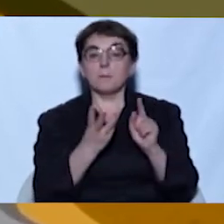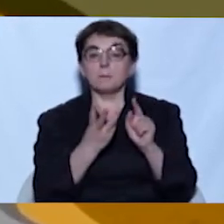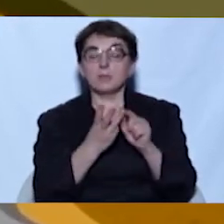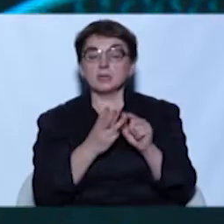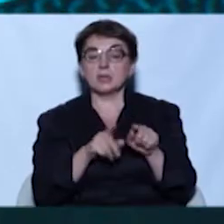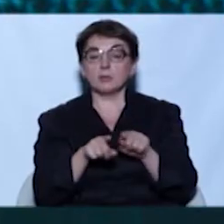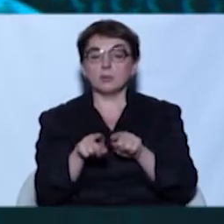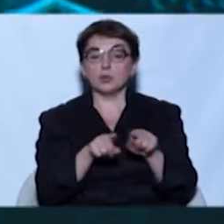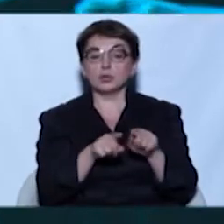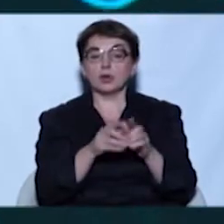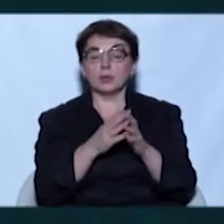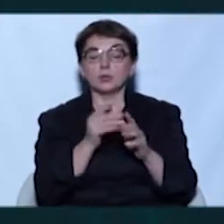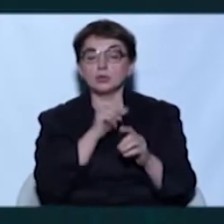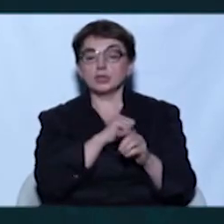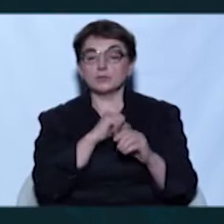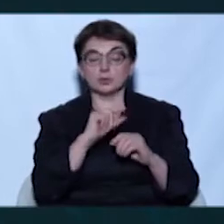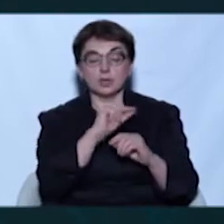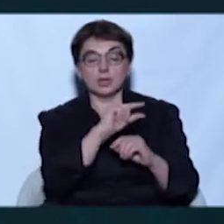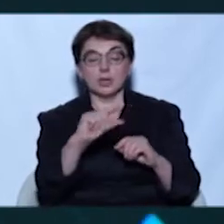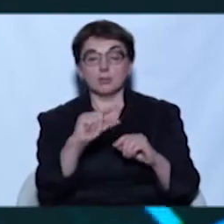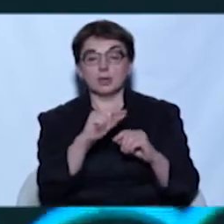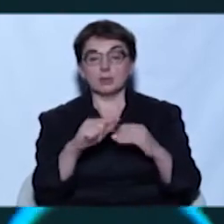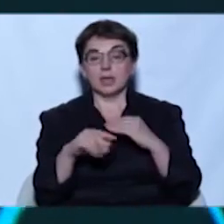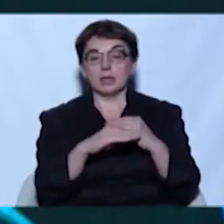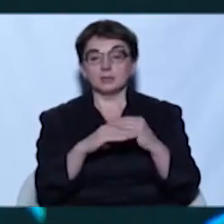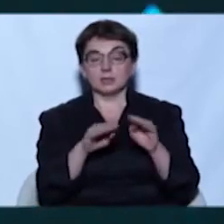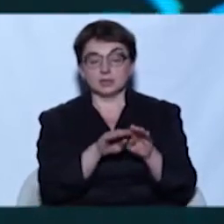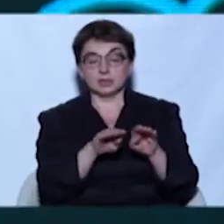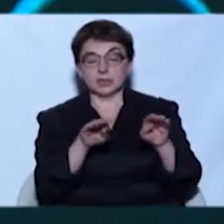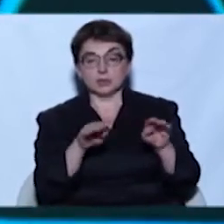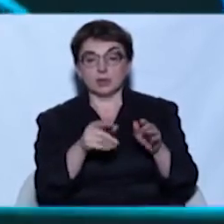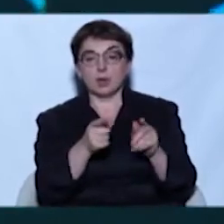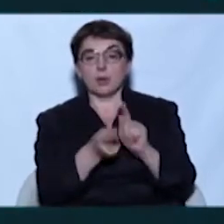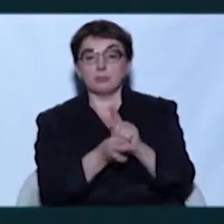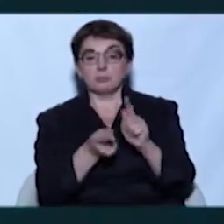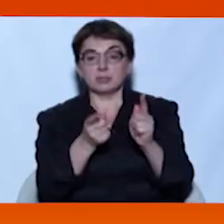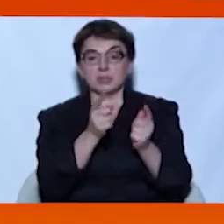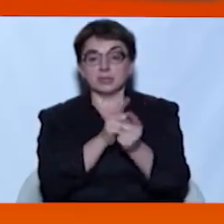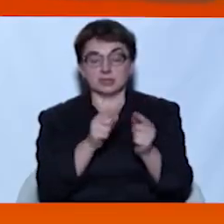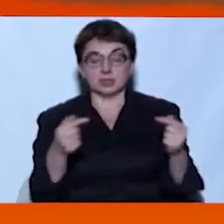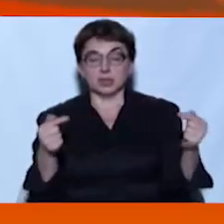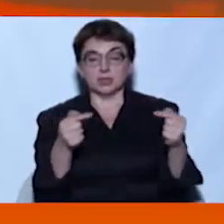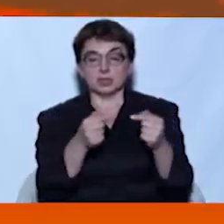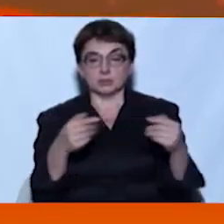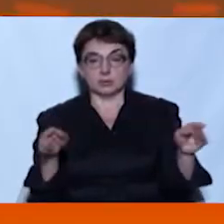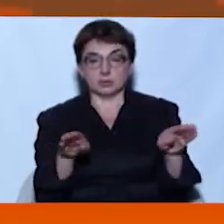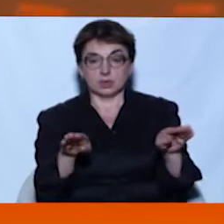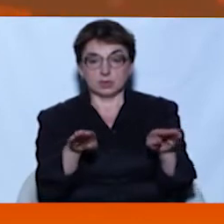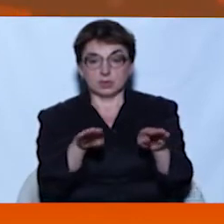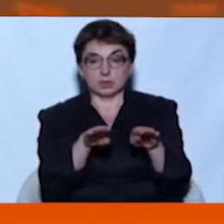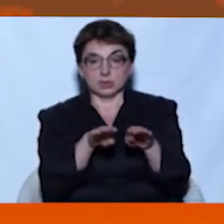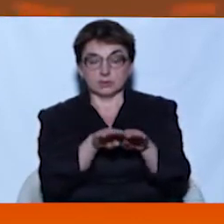როდესაც ფილები, დაშორებული ფილები ერთმანეთის შემხვედრ მოძრაობას ახდენენ,